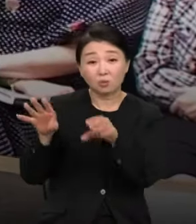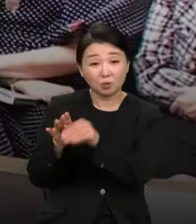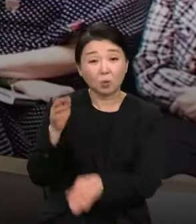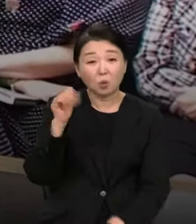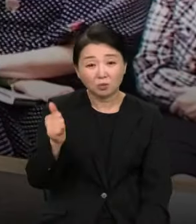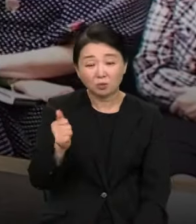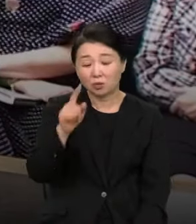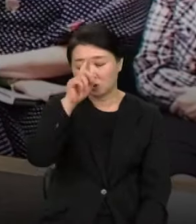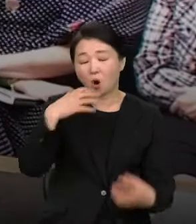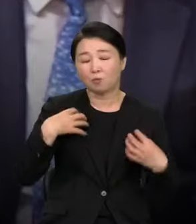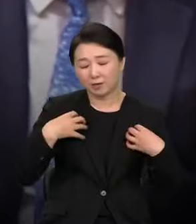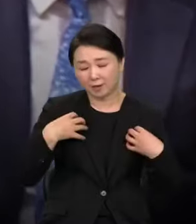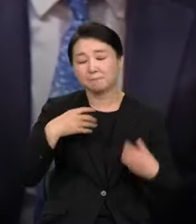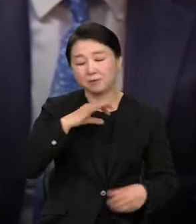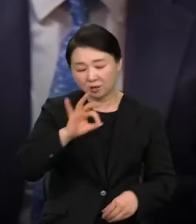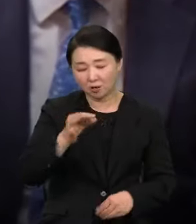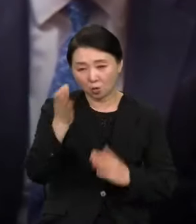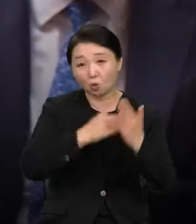공식 사과했습니다